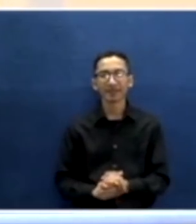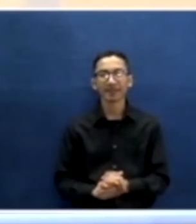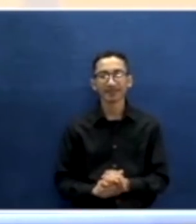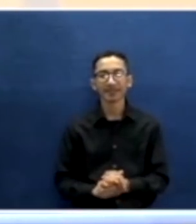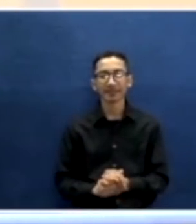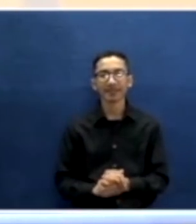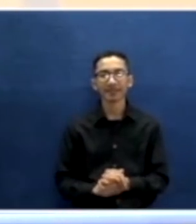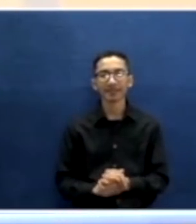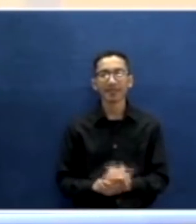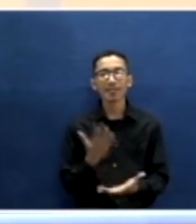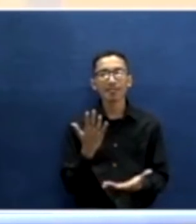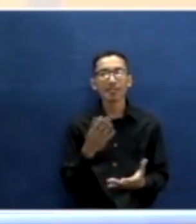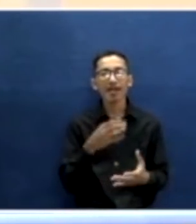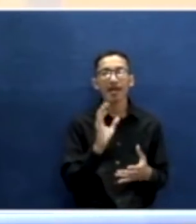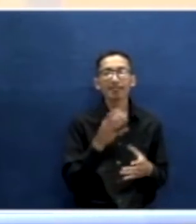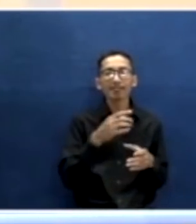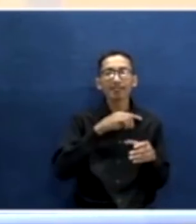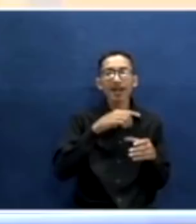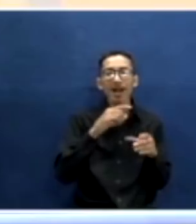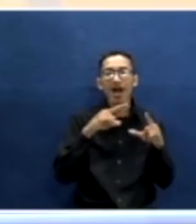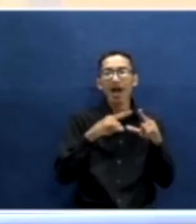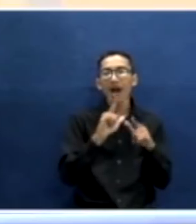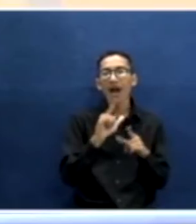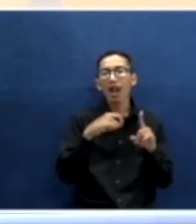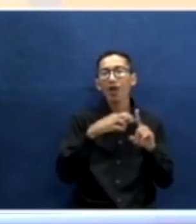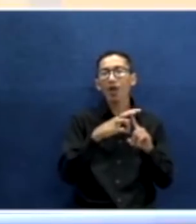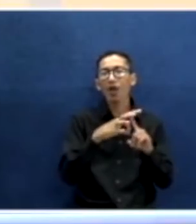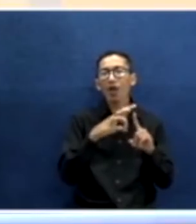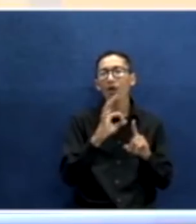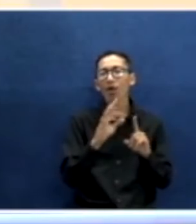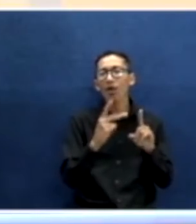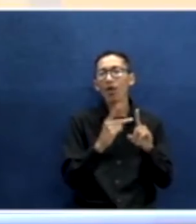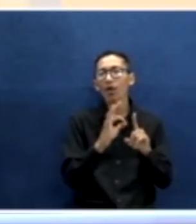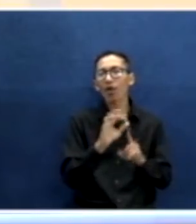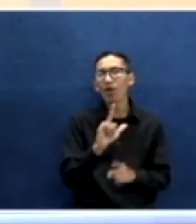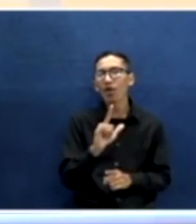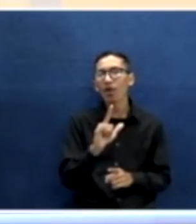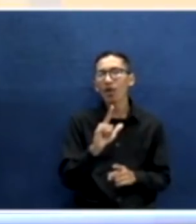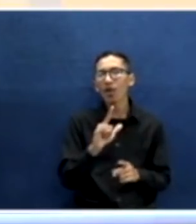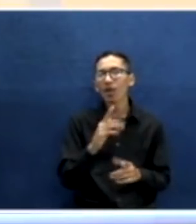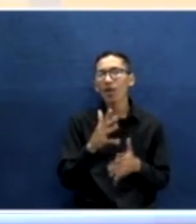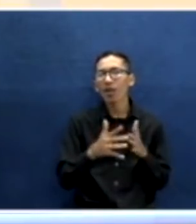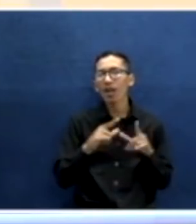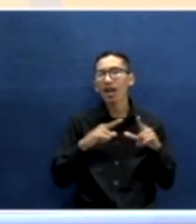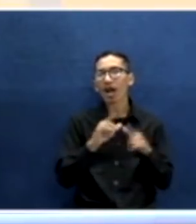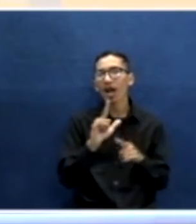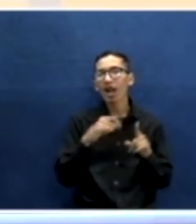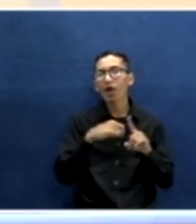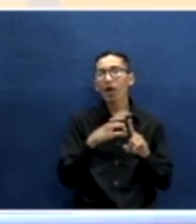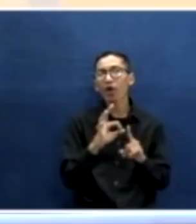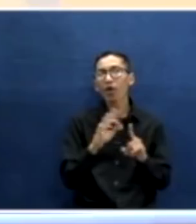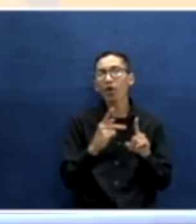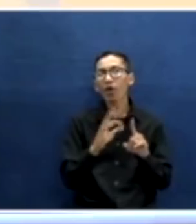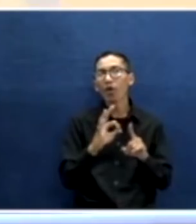atau minuman alkohol belum lagi yang pakai rom dan yang lain sebagainya Maaf ya kadang-kadang suaminya peduli tentang yang halal tapi kemudian istrinya